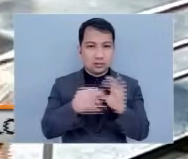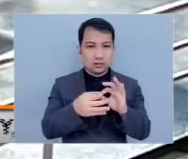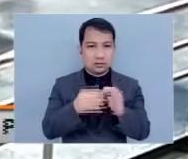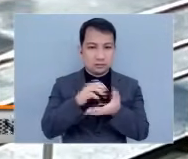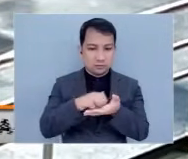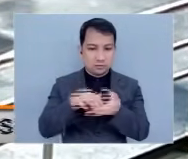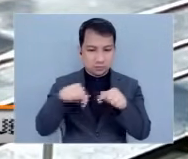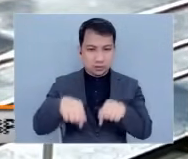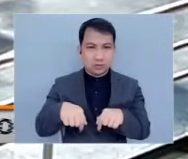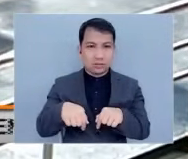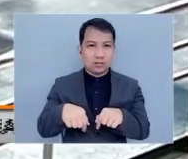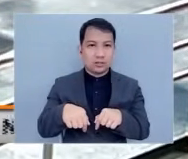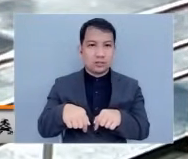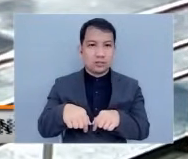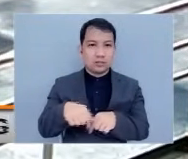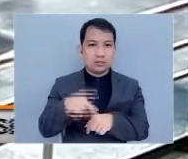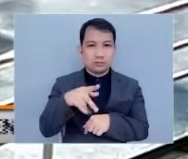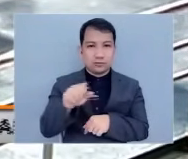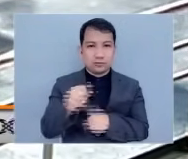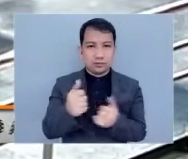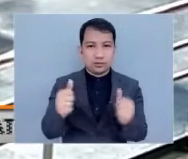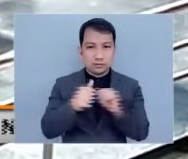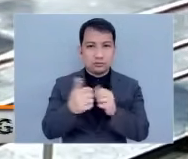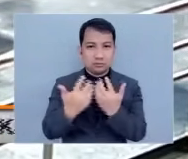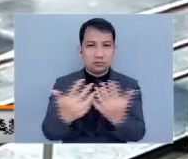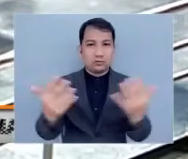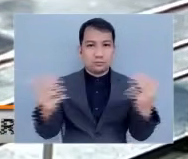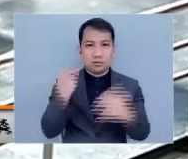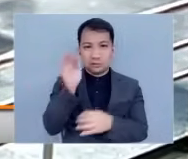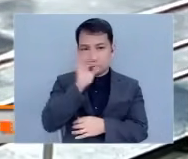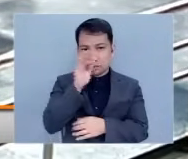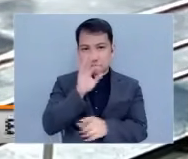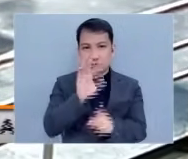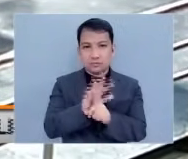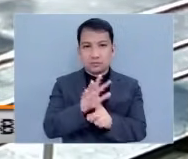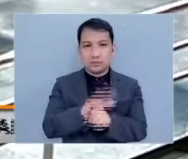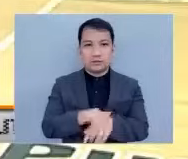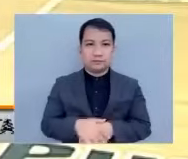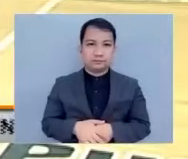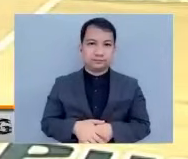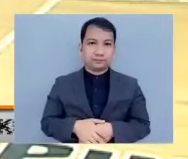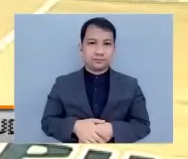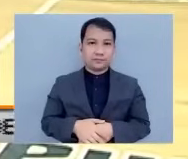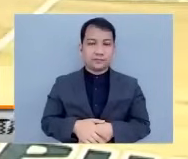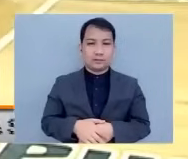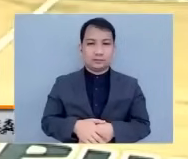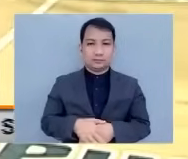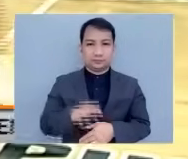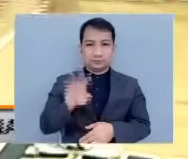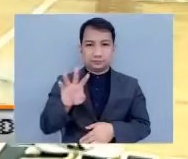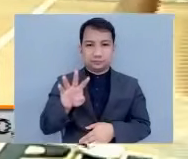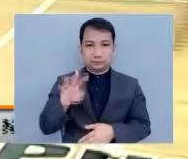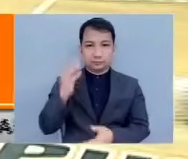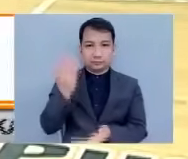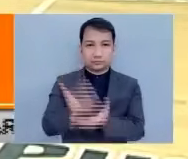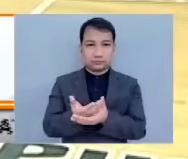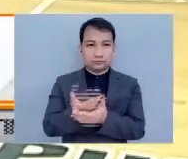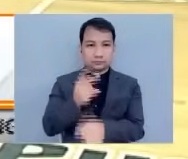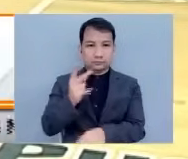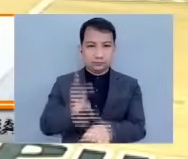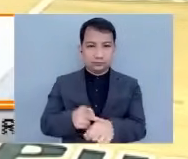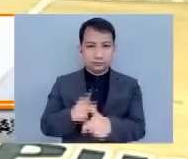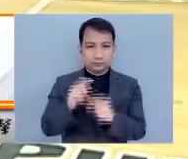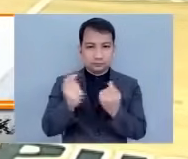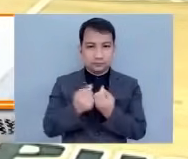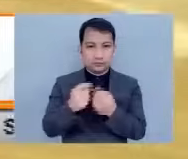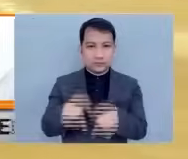sa PhilSports Arena sa harap ng mga Pinoy basketball fans. Alas 4 kanina dumating ang Gilas Pilipinas dito sa PhilSports